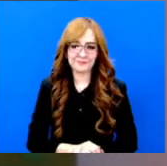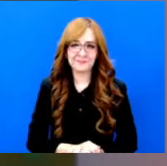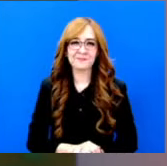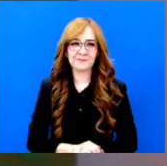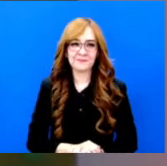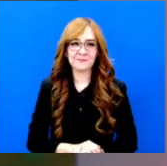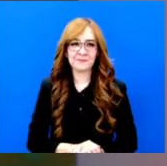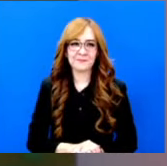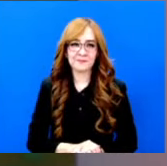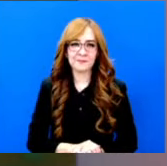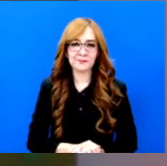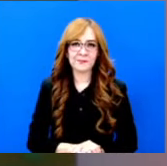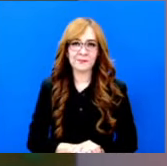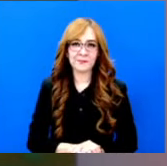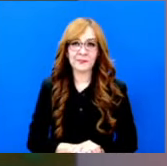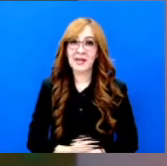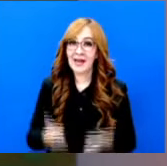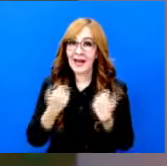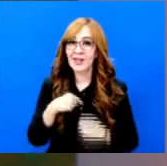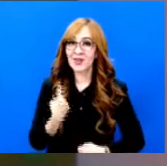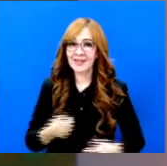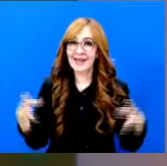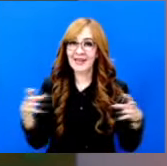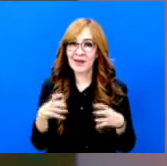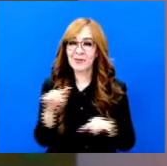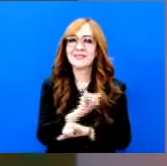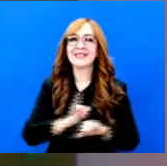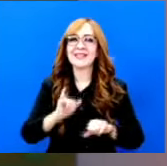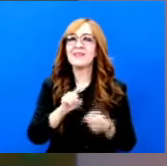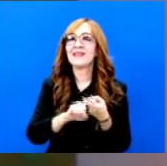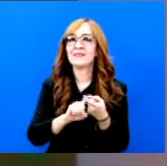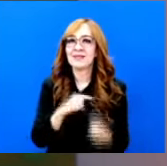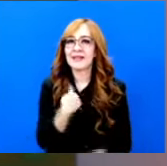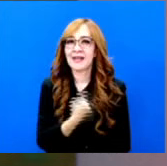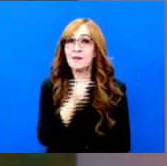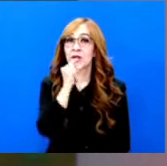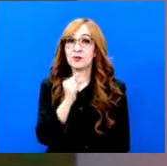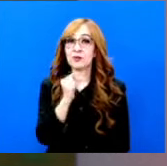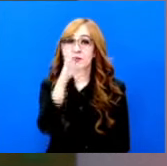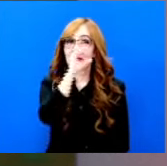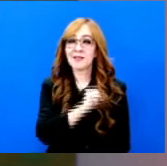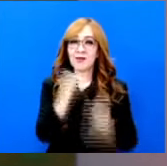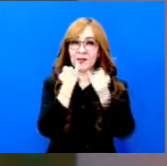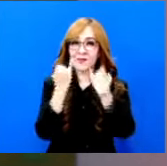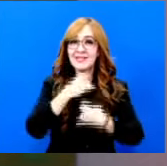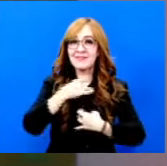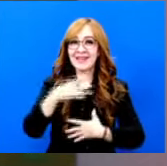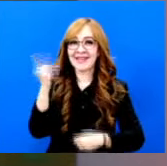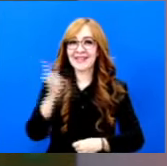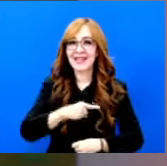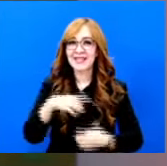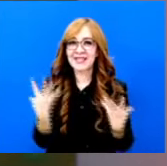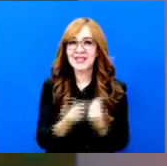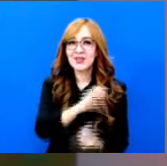Anda masih di Kabar Pagi, pemirsa. Di segmen ini kami ajak Anda bergabung dengan biro-biro kami untuk menyimak kabar menarik dari sejumlah daerah. Sudah ada